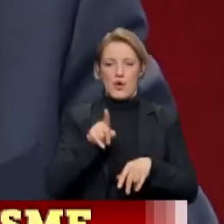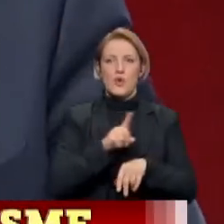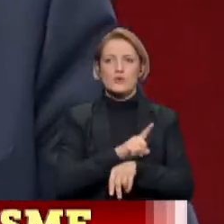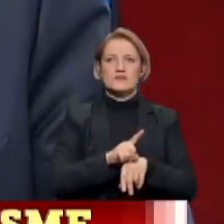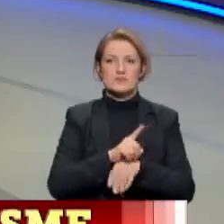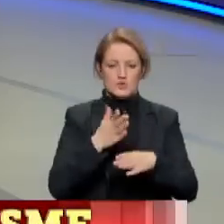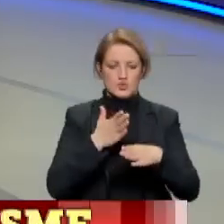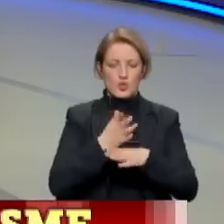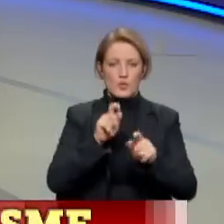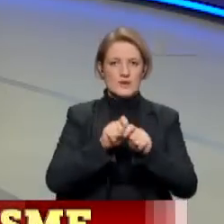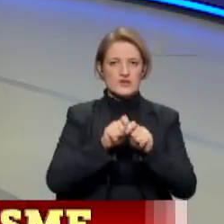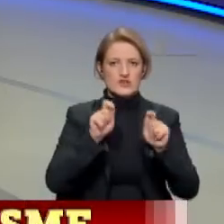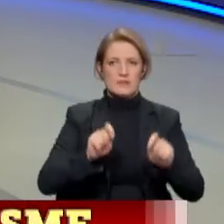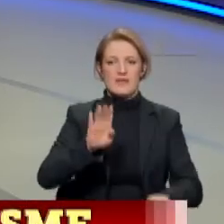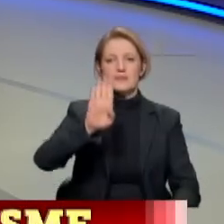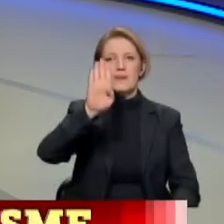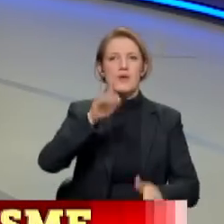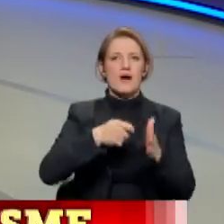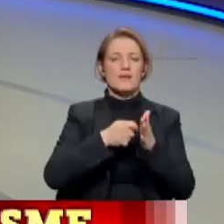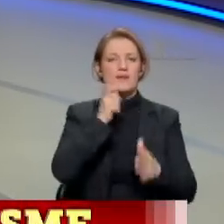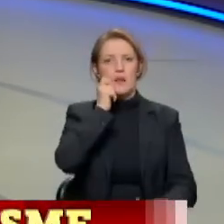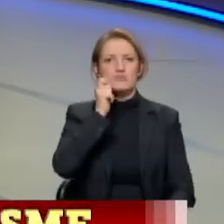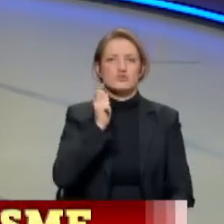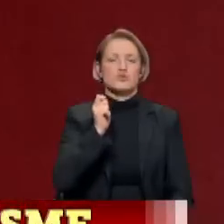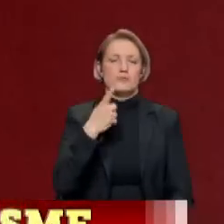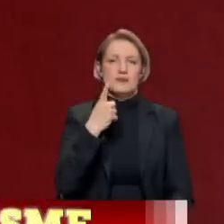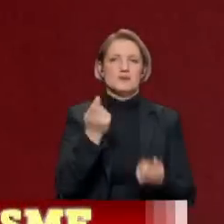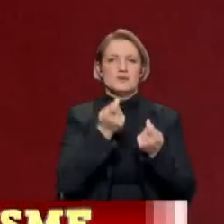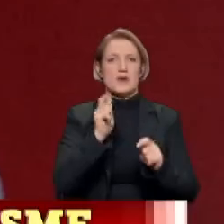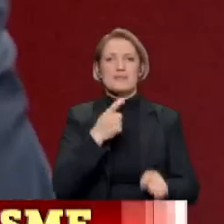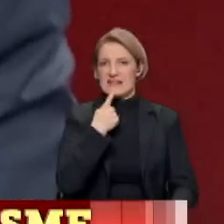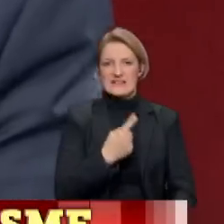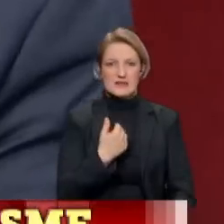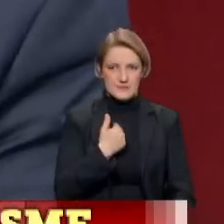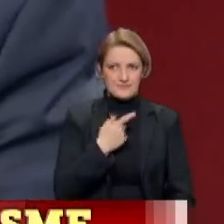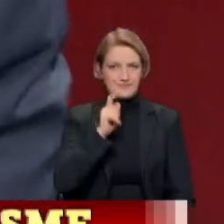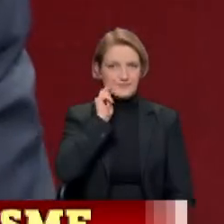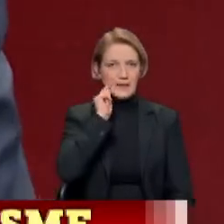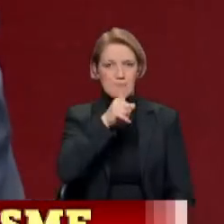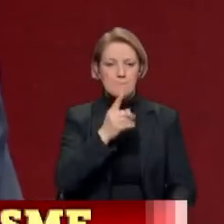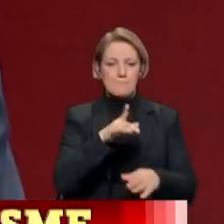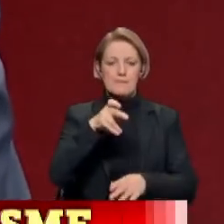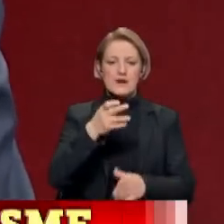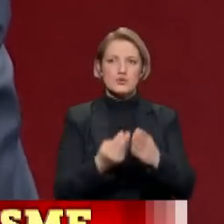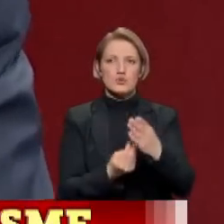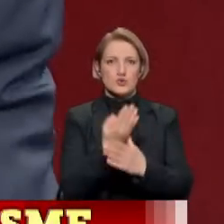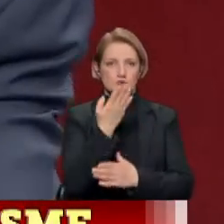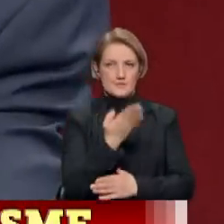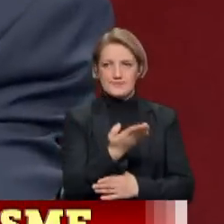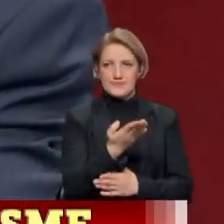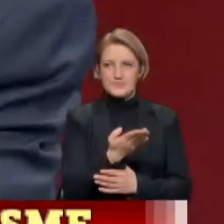zaman doğru bir iş yaptık. Demokrasi adına namuslu bir iş yaptık. Dedik ki adam parti kurmuş.